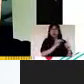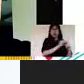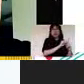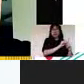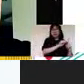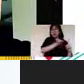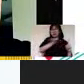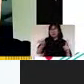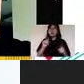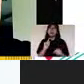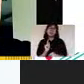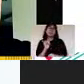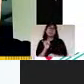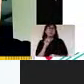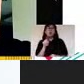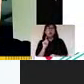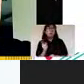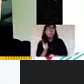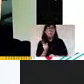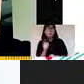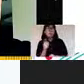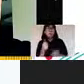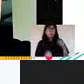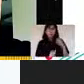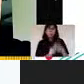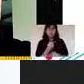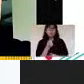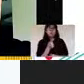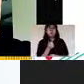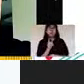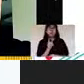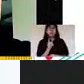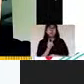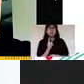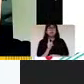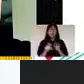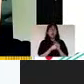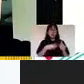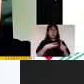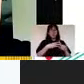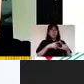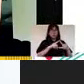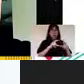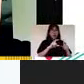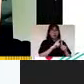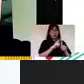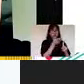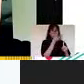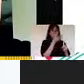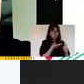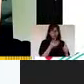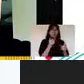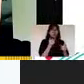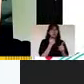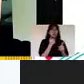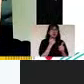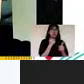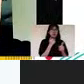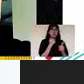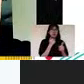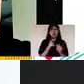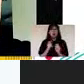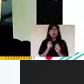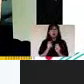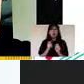manual, maka katakanlah si Badu yang seharusnya bisa mendaftar untuk mengikuti platform